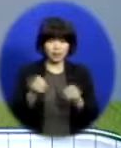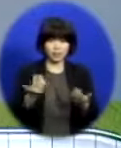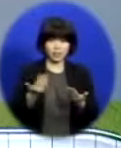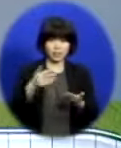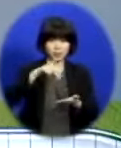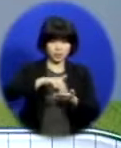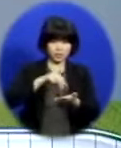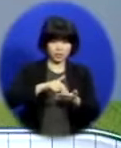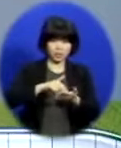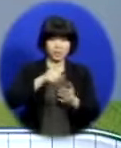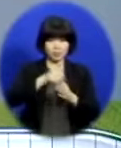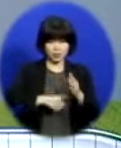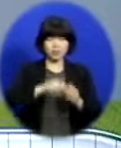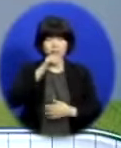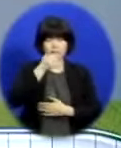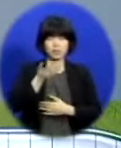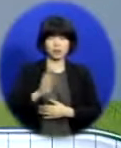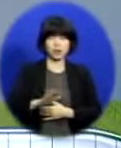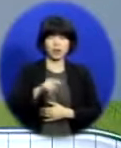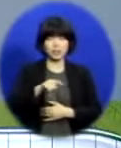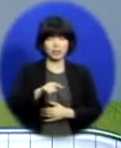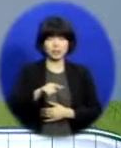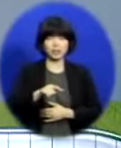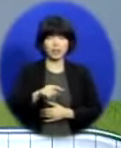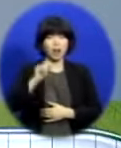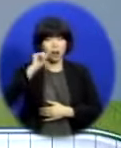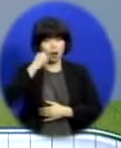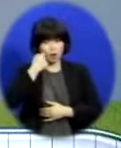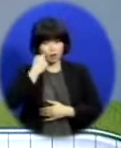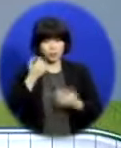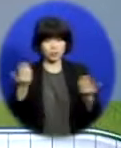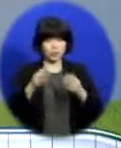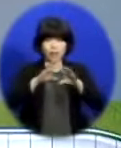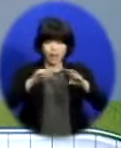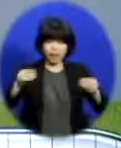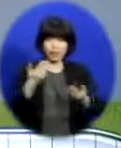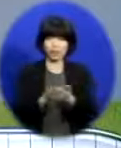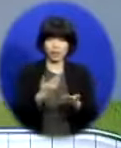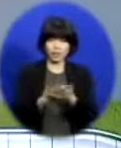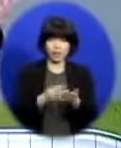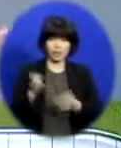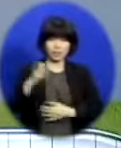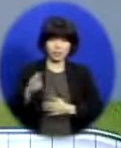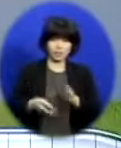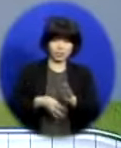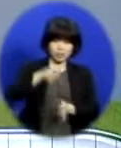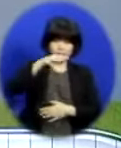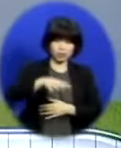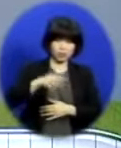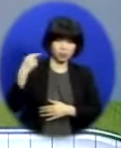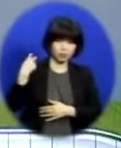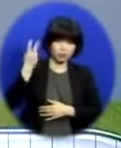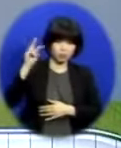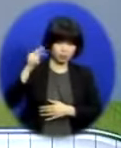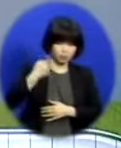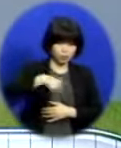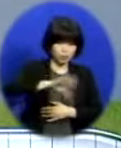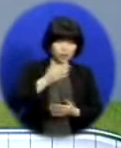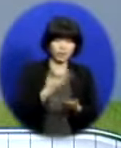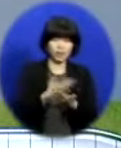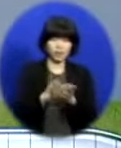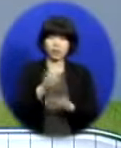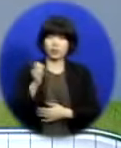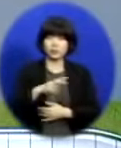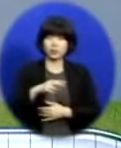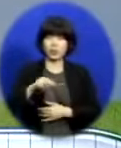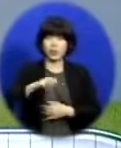있었지만 그는 뭐 어려움에서 해결해 달라 다시 예루살렘으로 돌아가게 해 달라 또는 나의